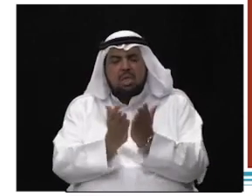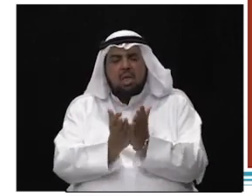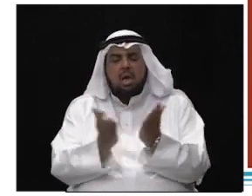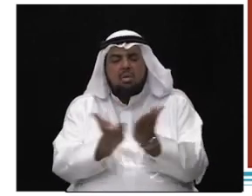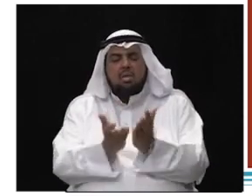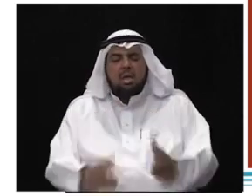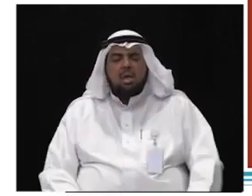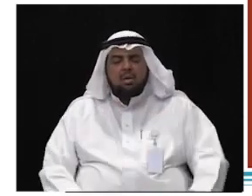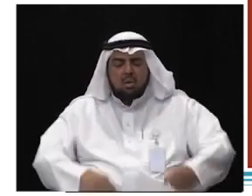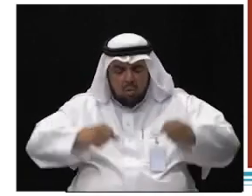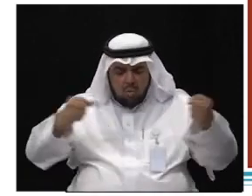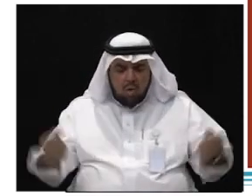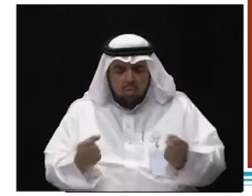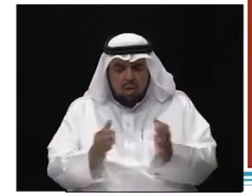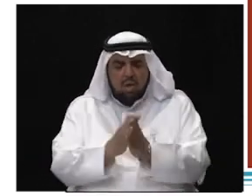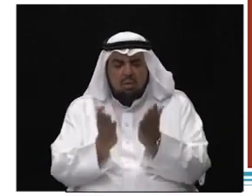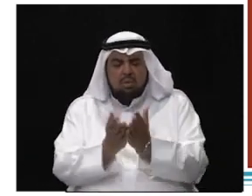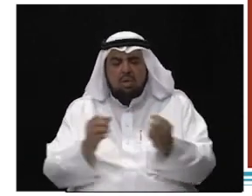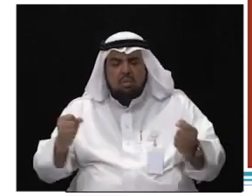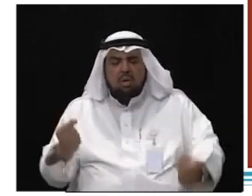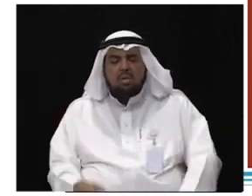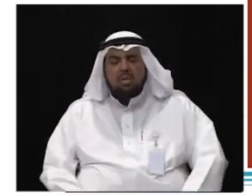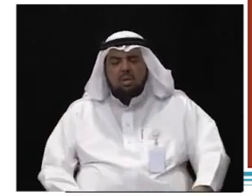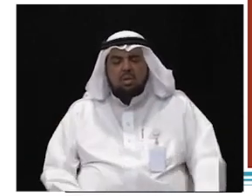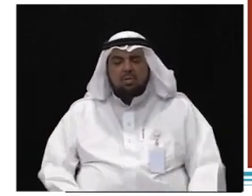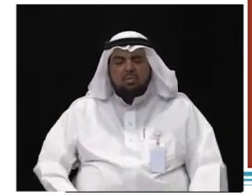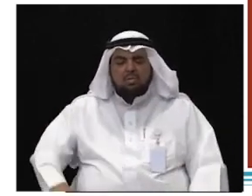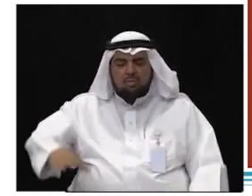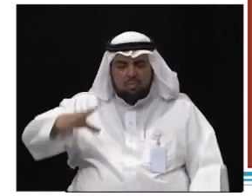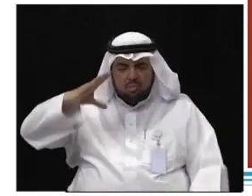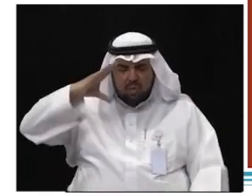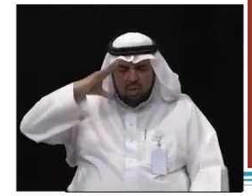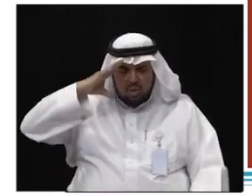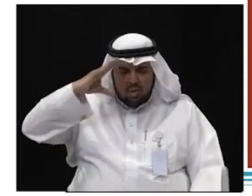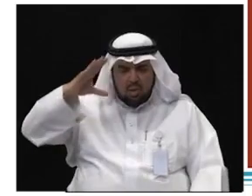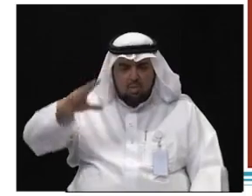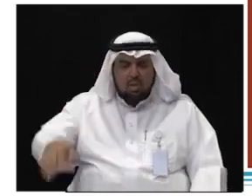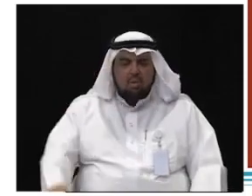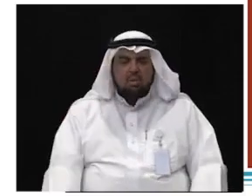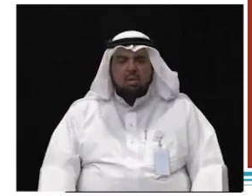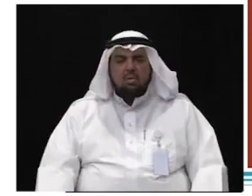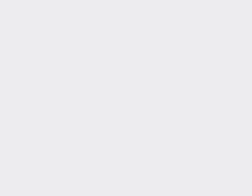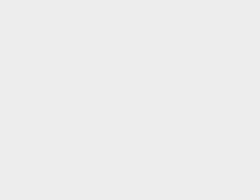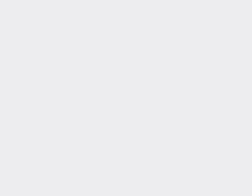العملية من كتاب التدريبات. والسلام عليكم ورحمة الله وبركاته.